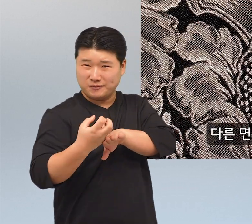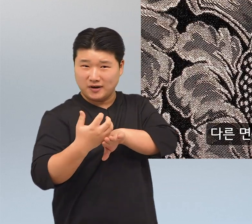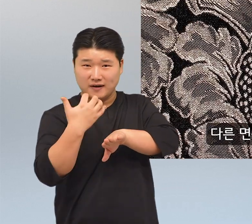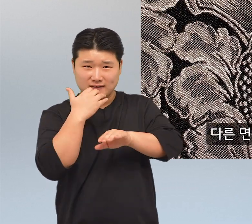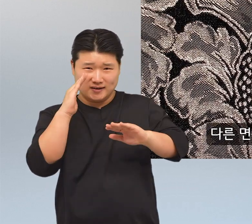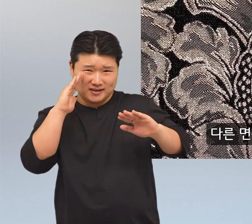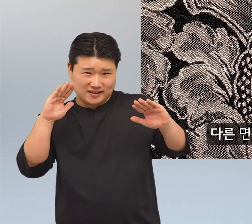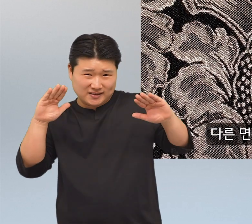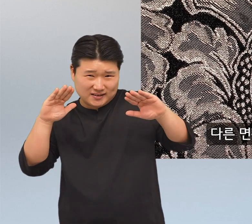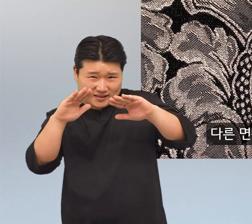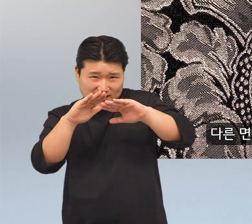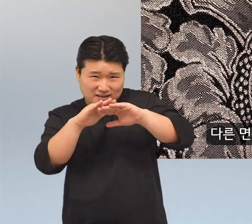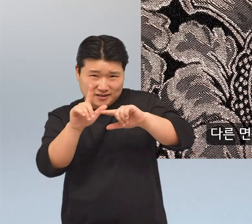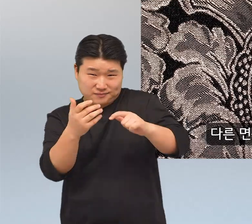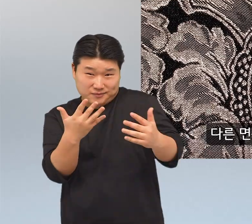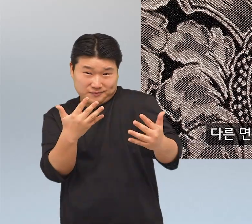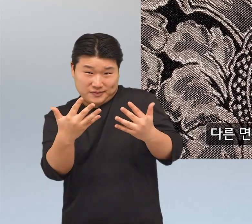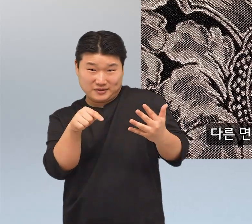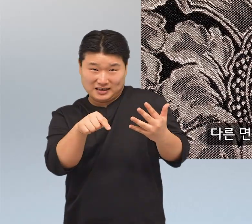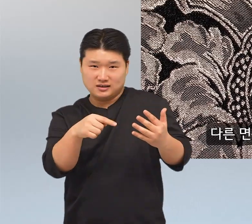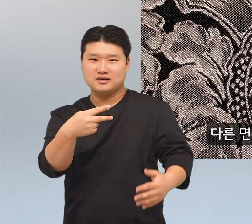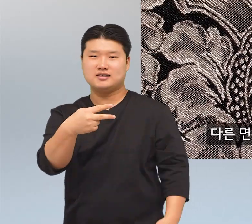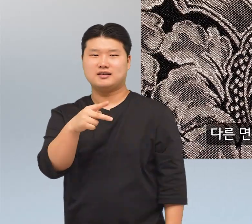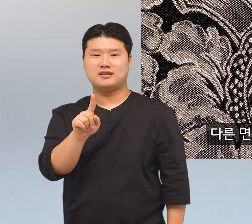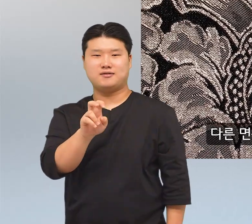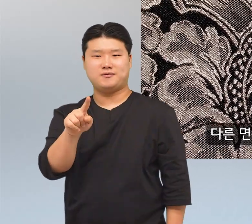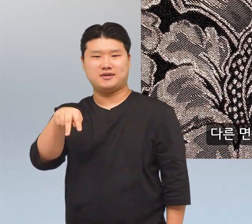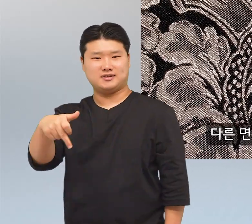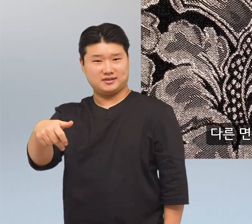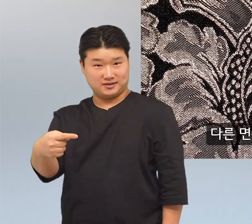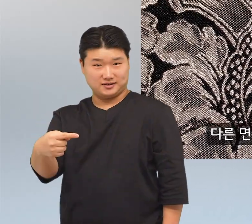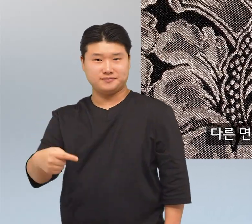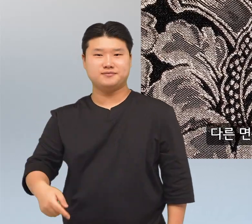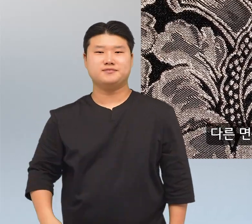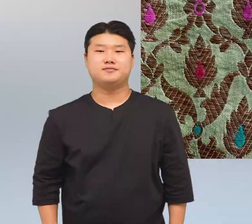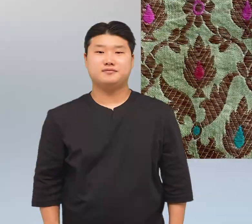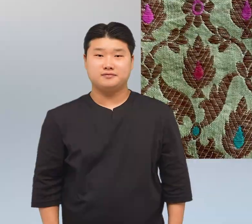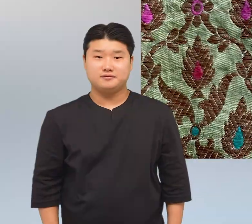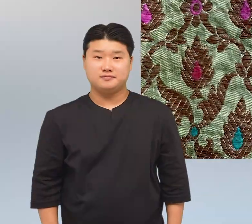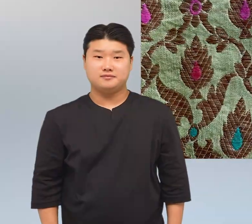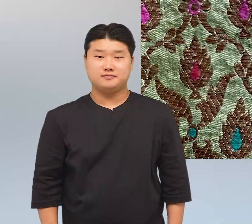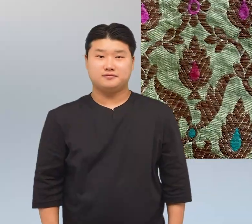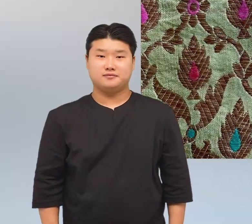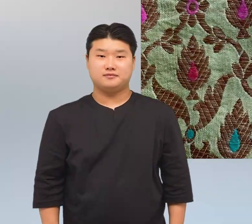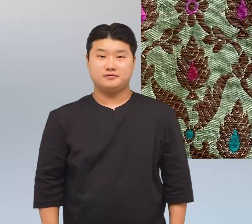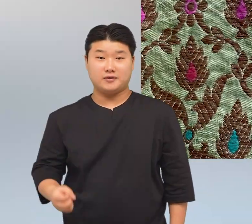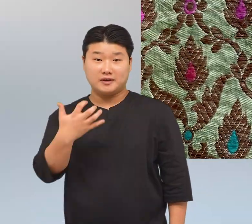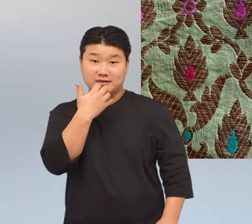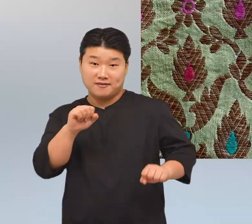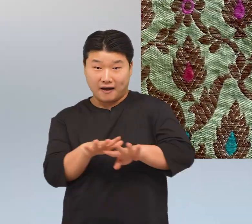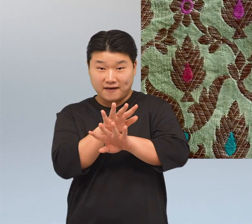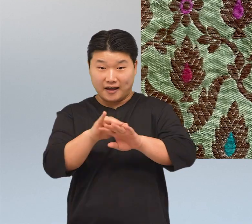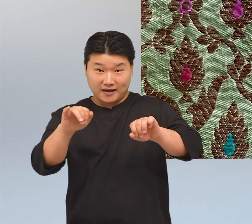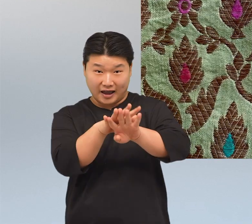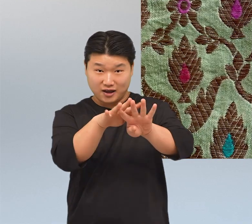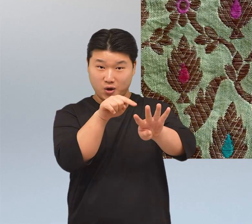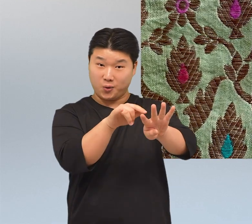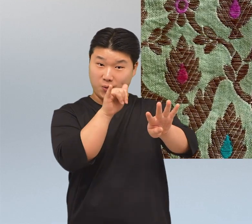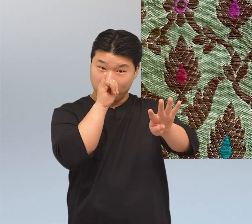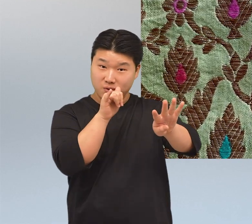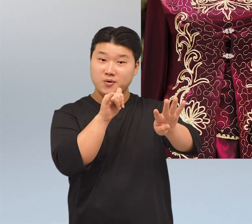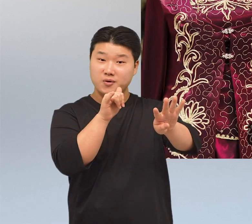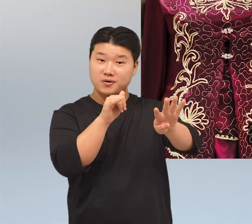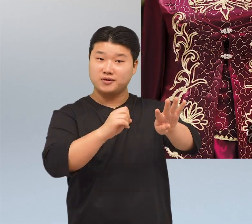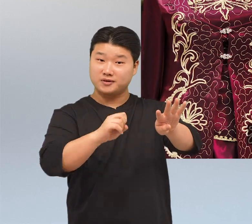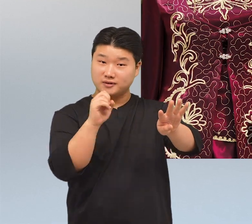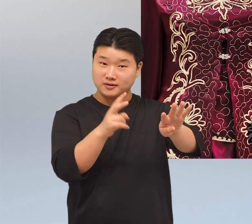다른 면은 어두워 무늬가 도드라지는 방식의 다마스크, 다채로운 무늬를 짜 넣은